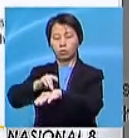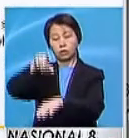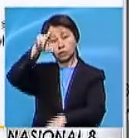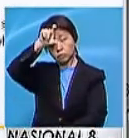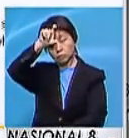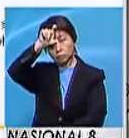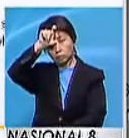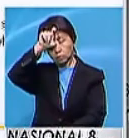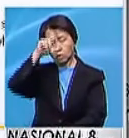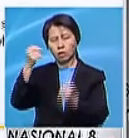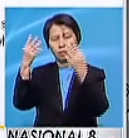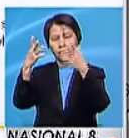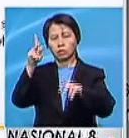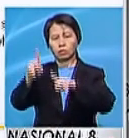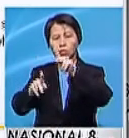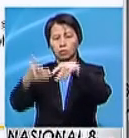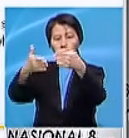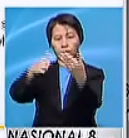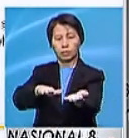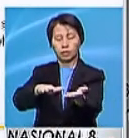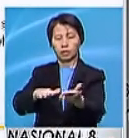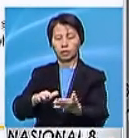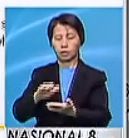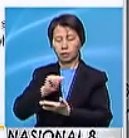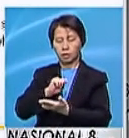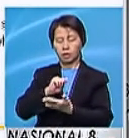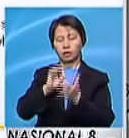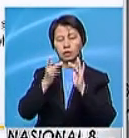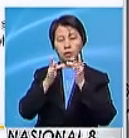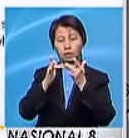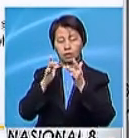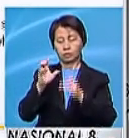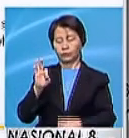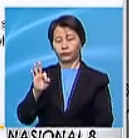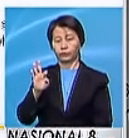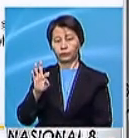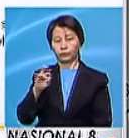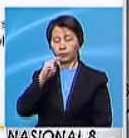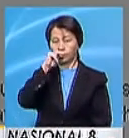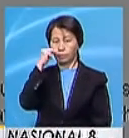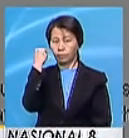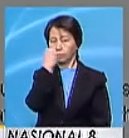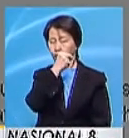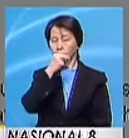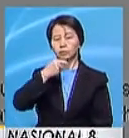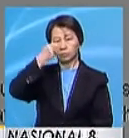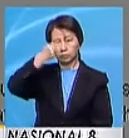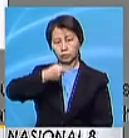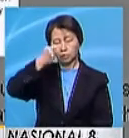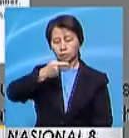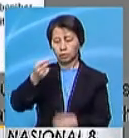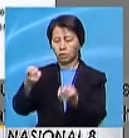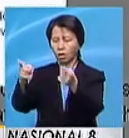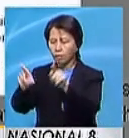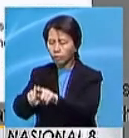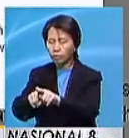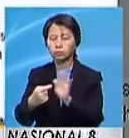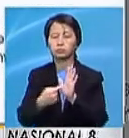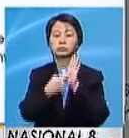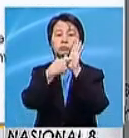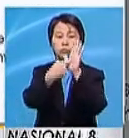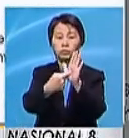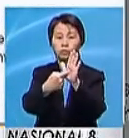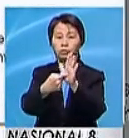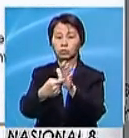yang mengorbankan banyak nyawa. Menerusi akaun Twitter dan Facebook beliau, Perdana Menteri menegaskan insiden itu menunjukkan